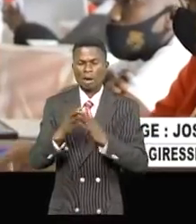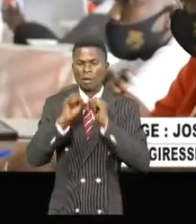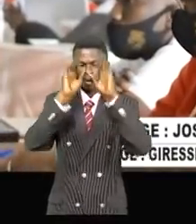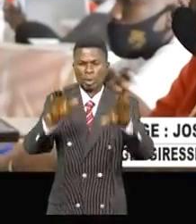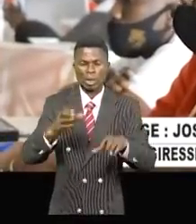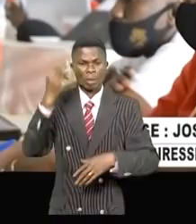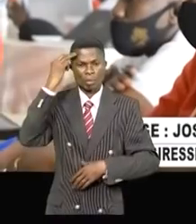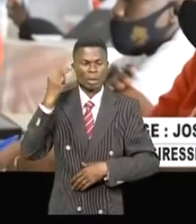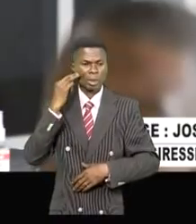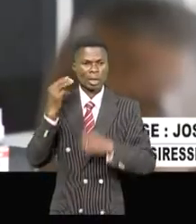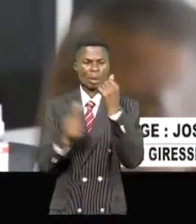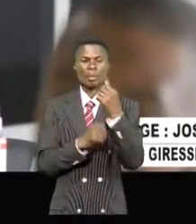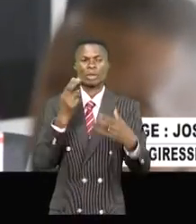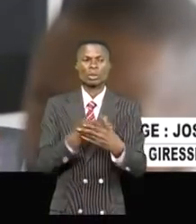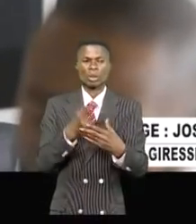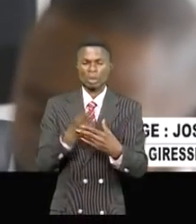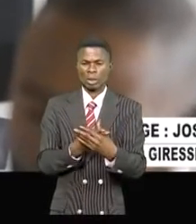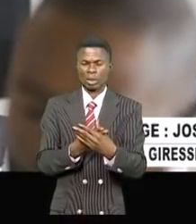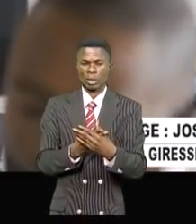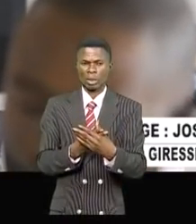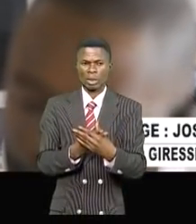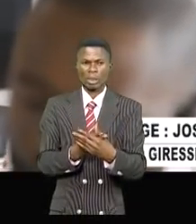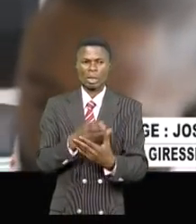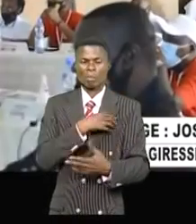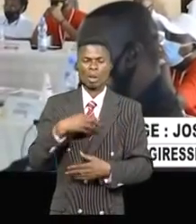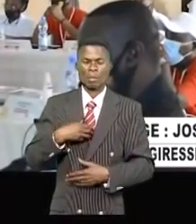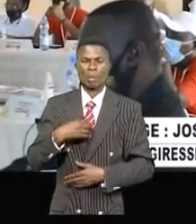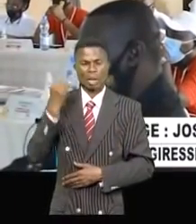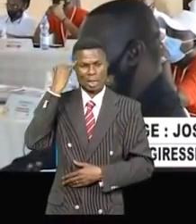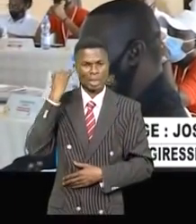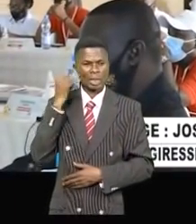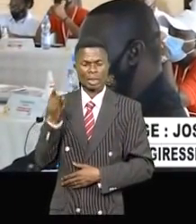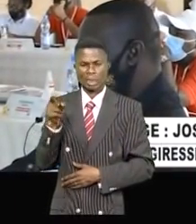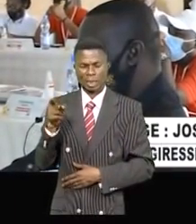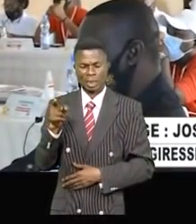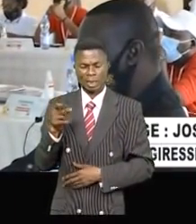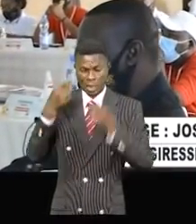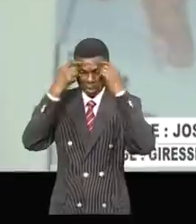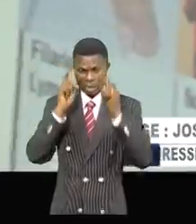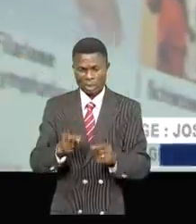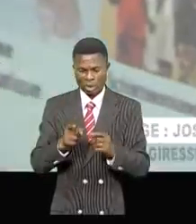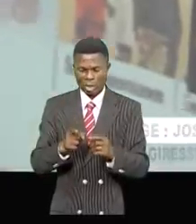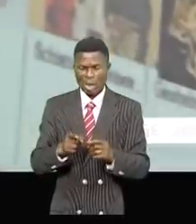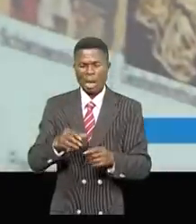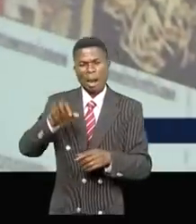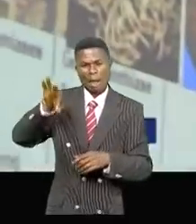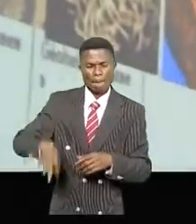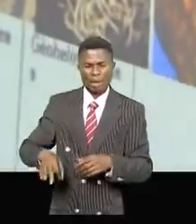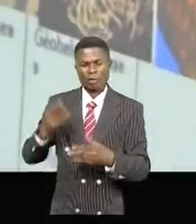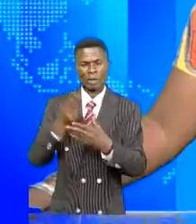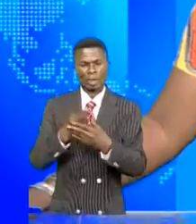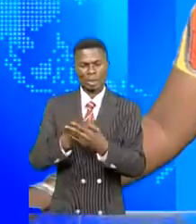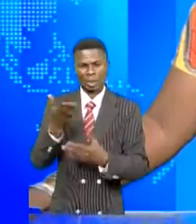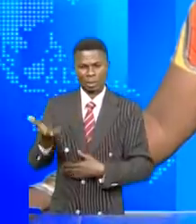la ministre des personnes vivant avec handicap, Irène Essambo Diatta, qui tient au mieux-être de cette catégorie de